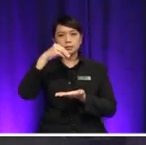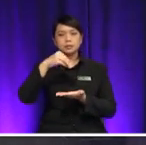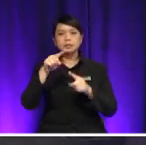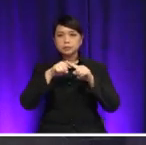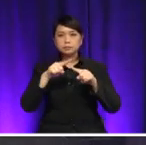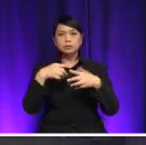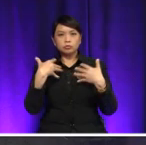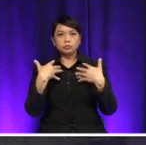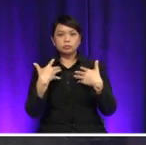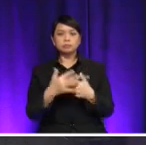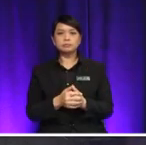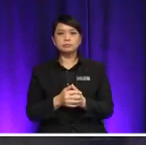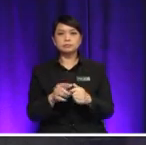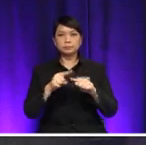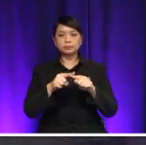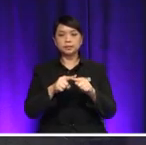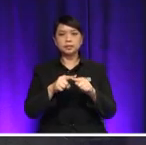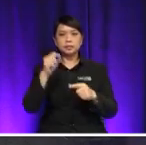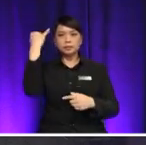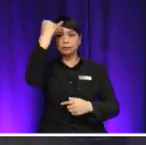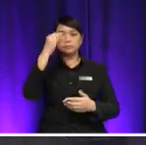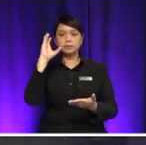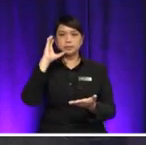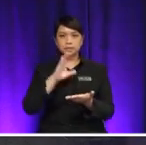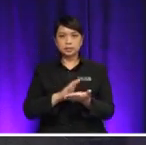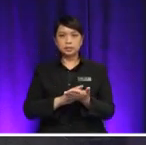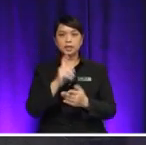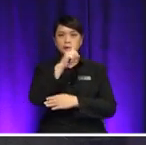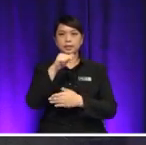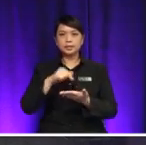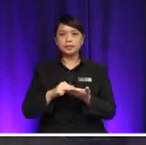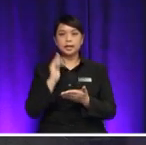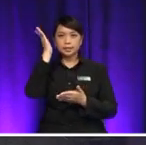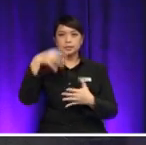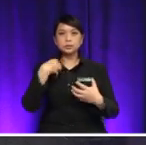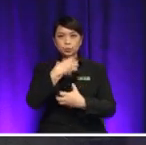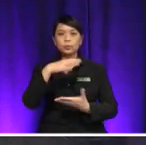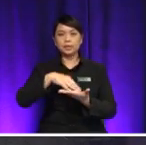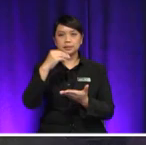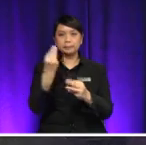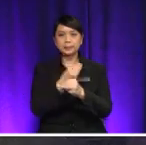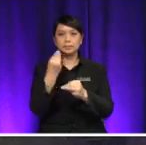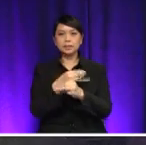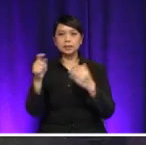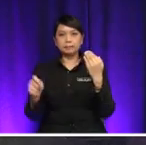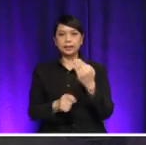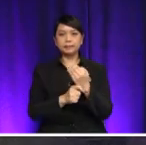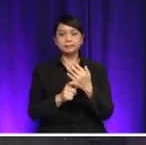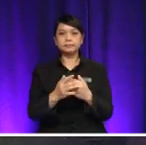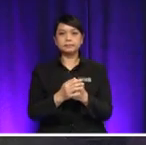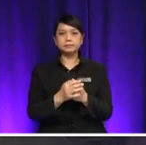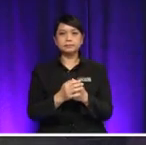tapi saya tidak percaya hari ini Cikgu akan bagi kita semua untuk belajar matematika tambahan jadi sebagai